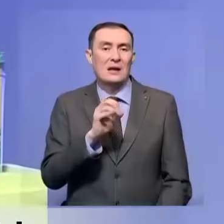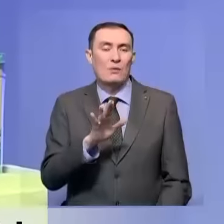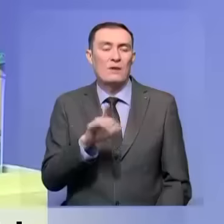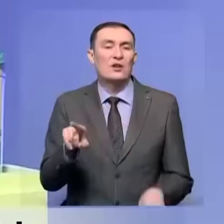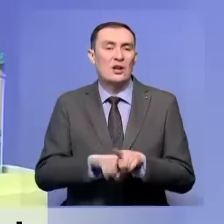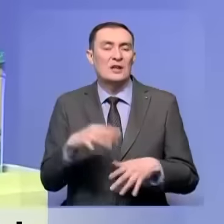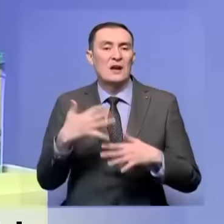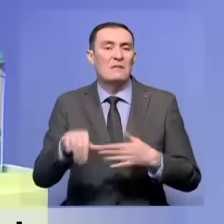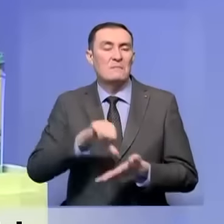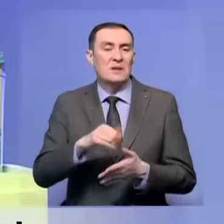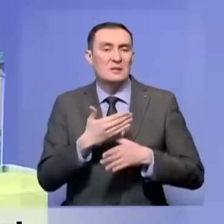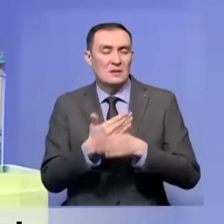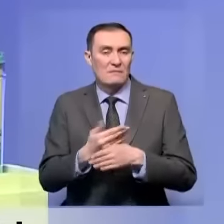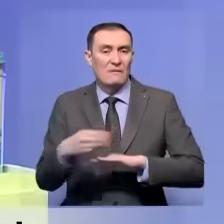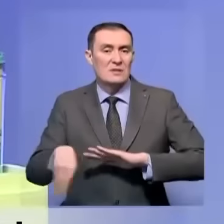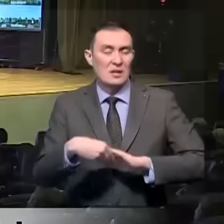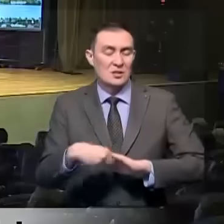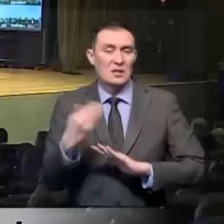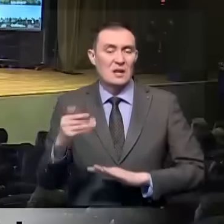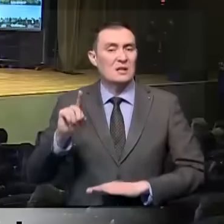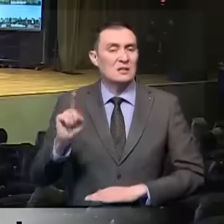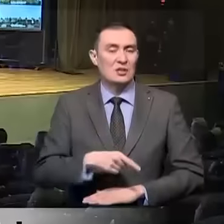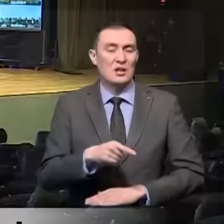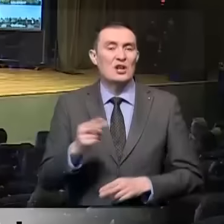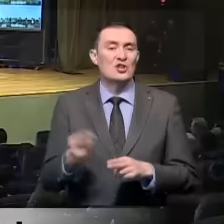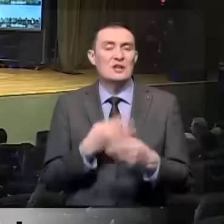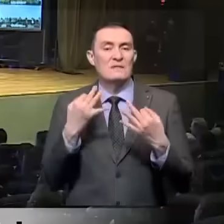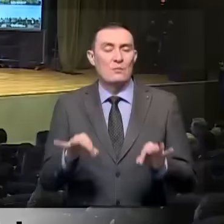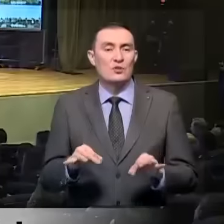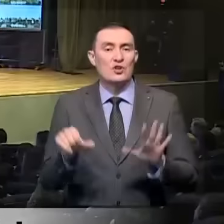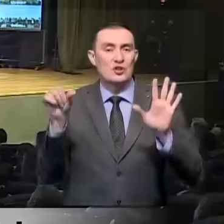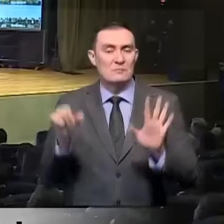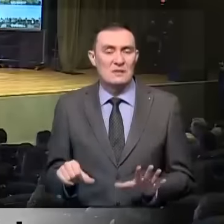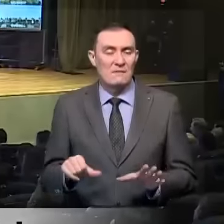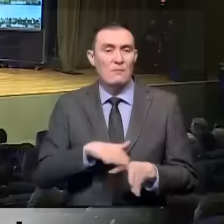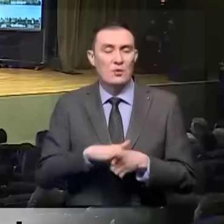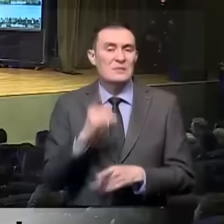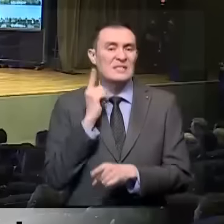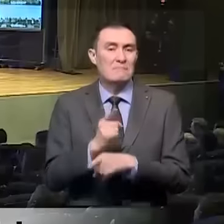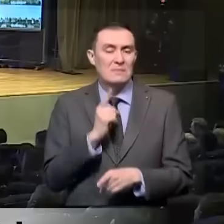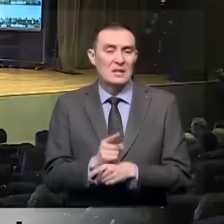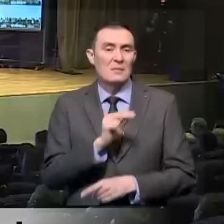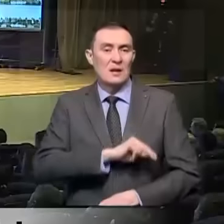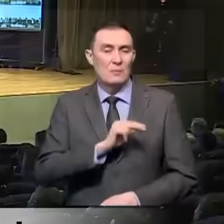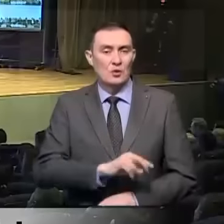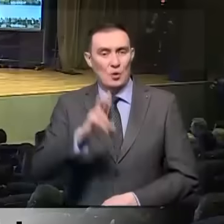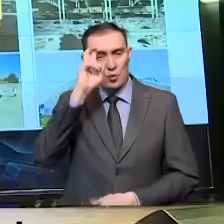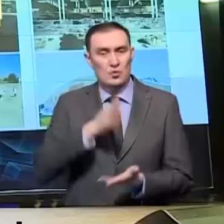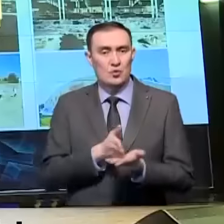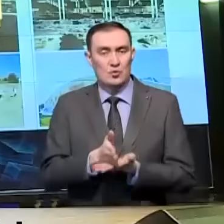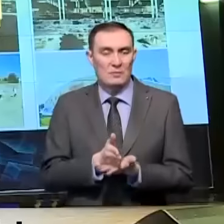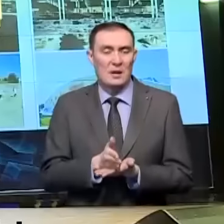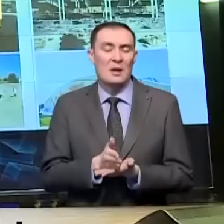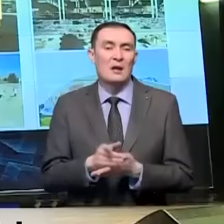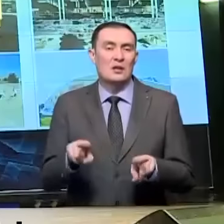в посредничестве во взяточничестве. Ей назначили лишение свободы сроком на полгода с пожизненным запретом работать на госслужбе.